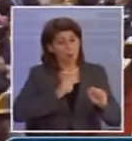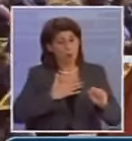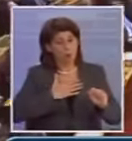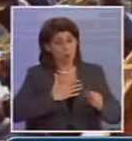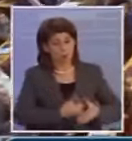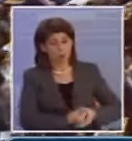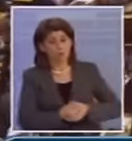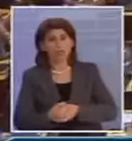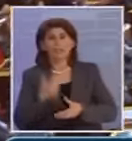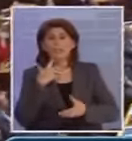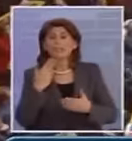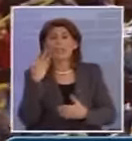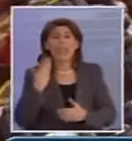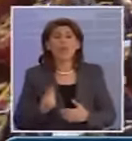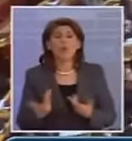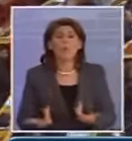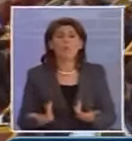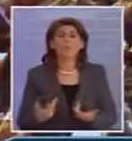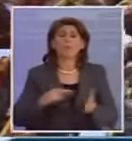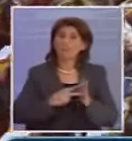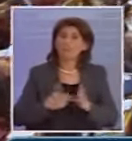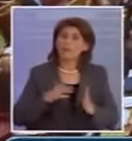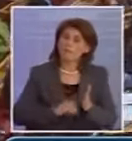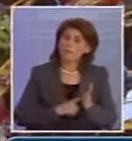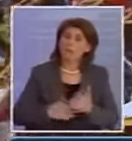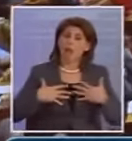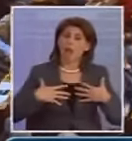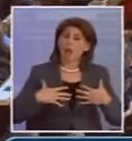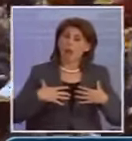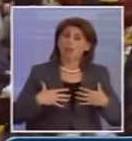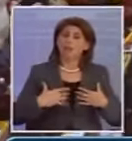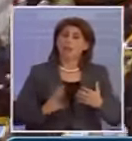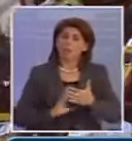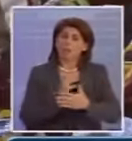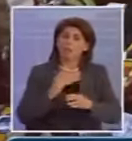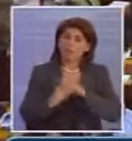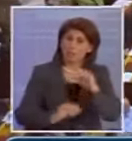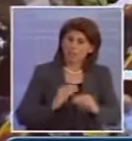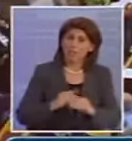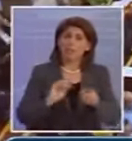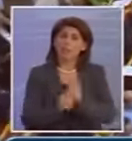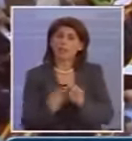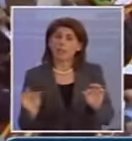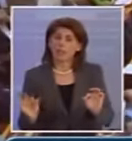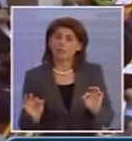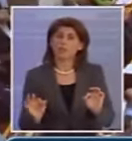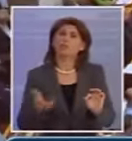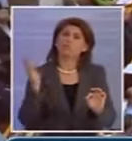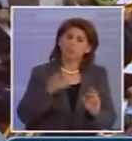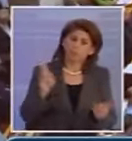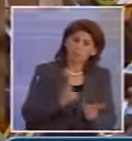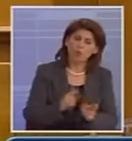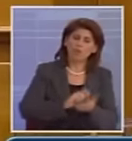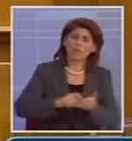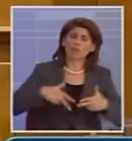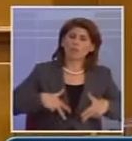εννοούμε ότι πρέπει η οικονομία να παίρνει ανάσες, να αρχίσει να αναπτύσσεται. Με επενδύσεις, με μεταρρυθμίσεις που χτυπούν τη γραφειοκρατία,